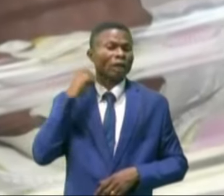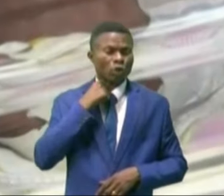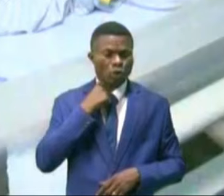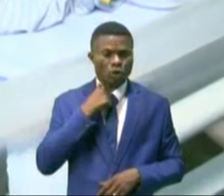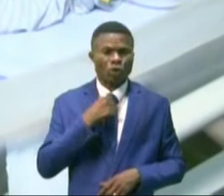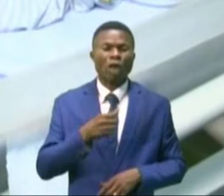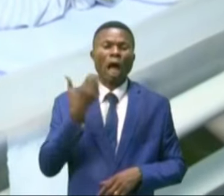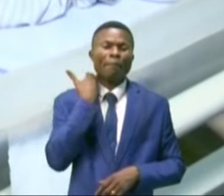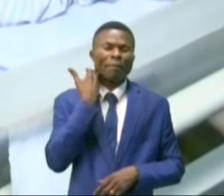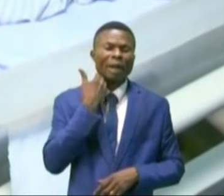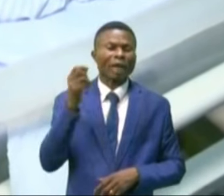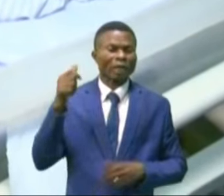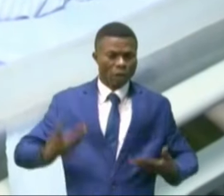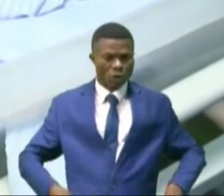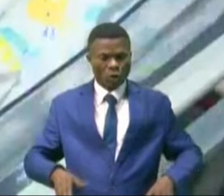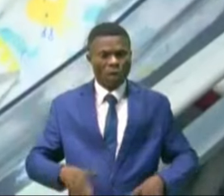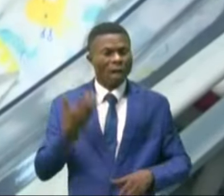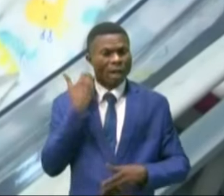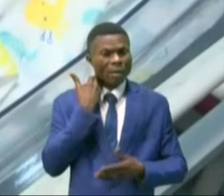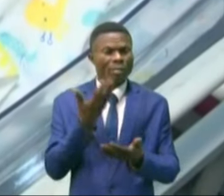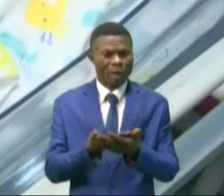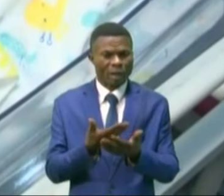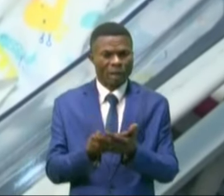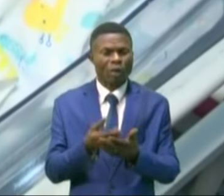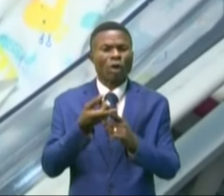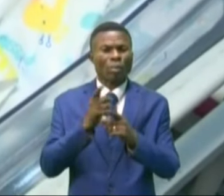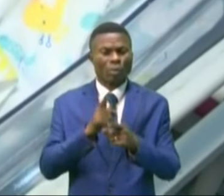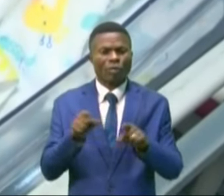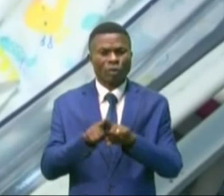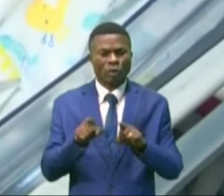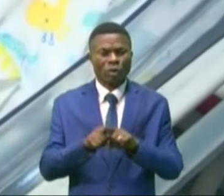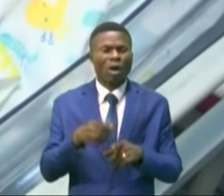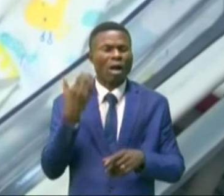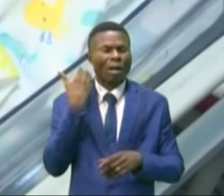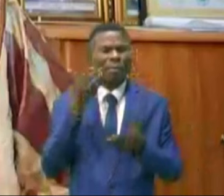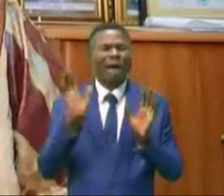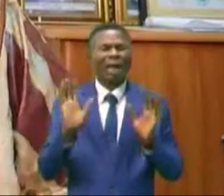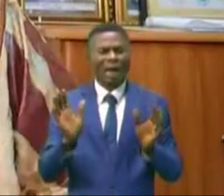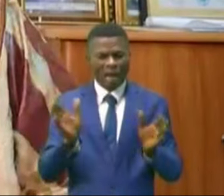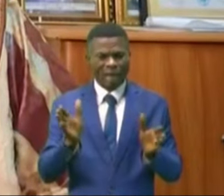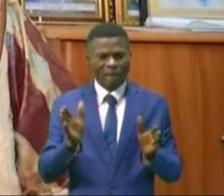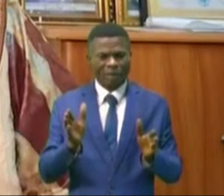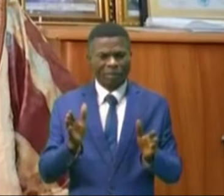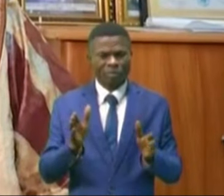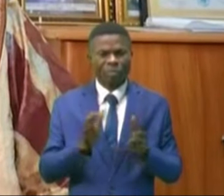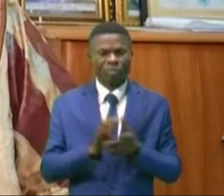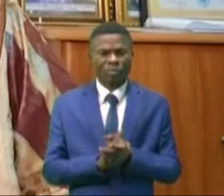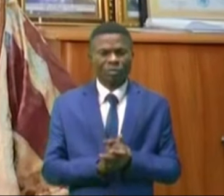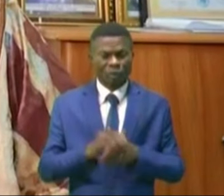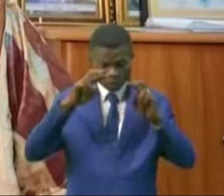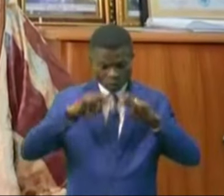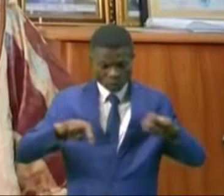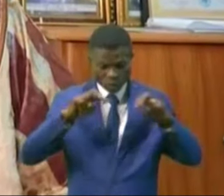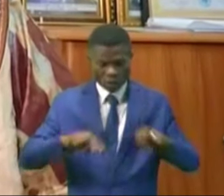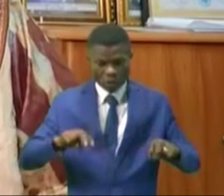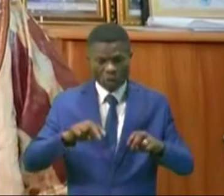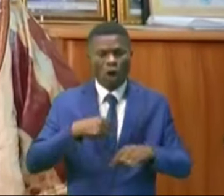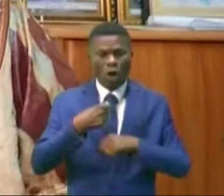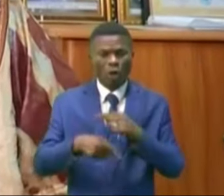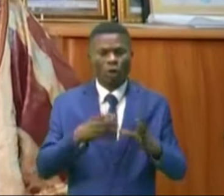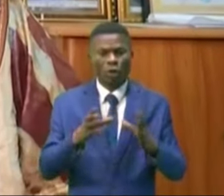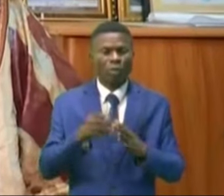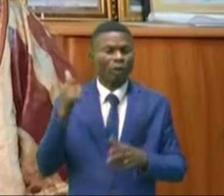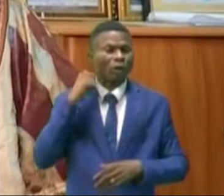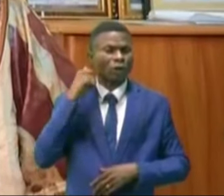affirment que cette maladie chronique est considérée comme un fléau épidémiologique. Les recherches sont lancées par le